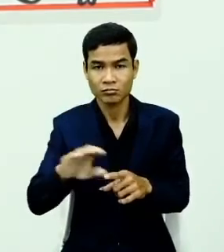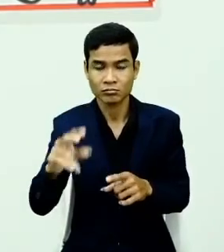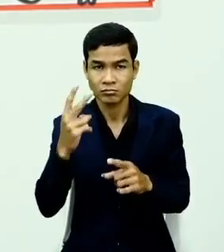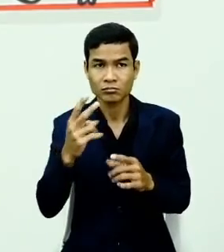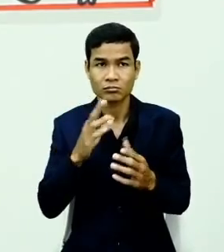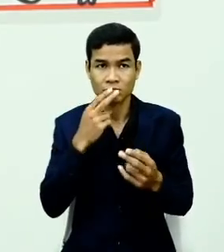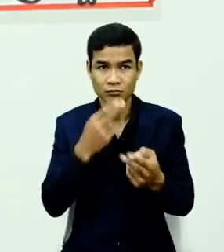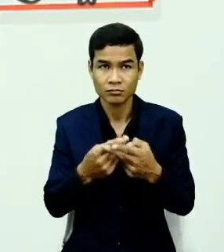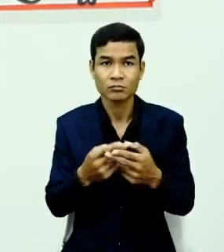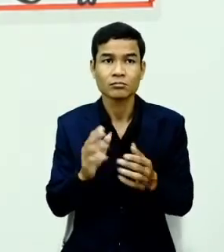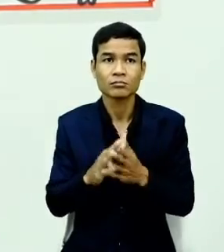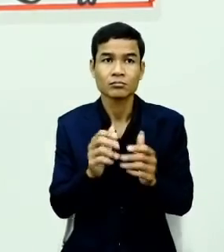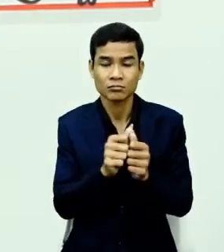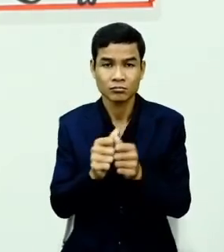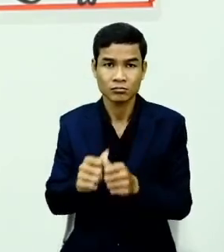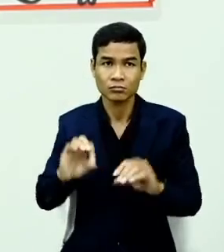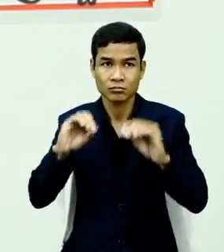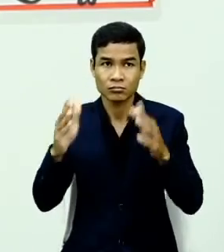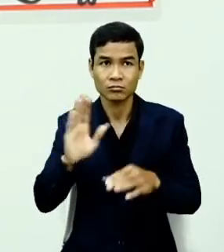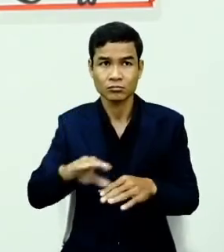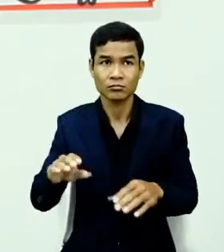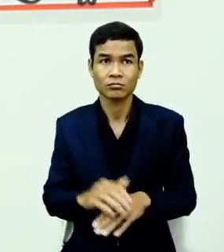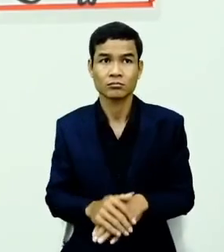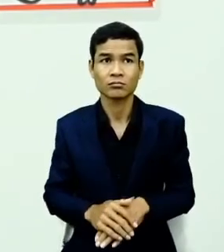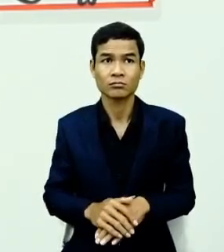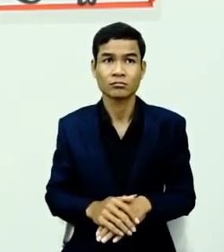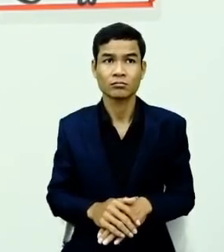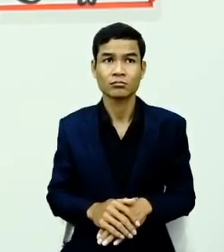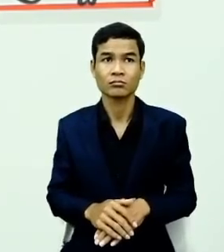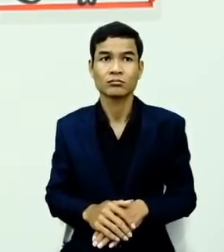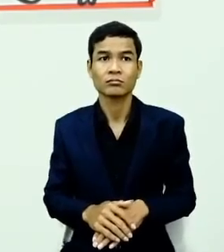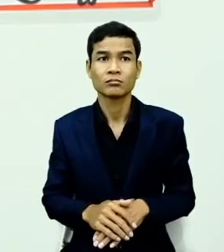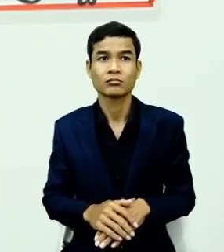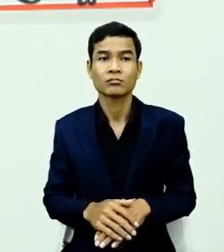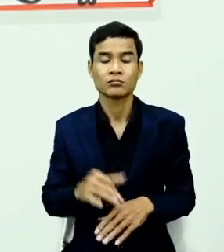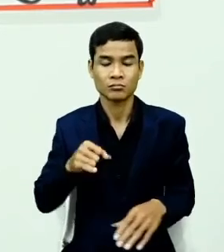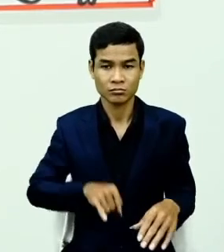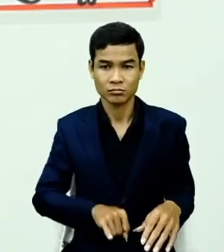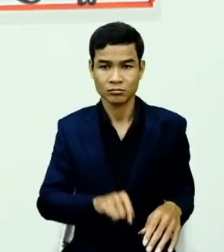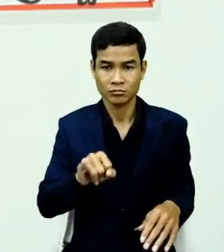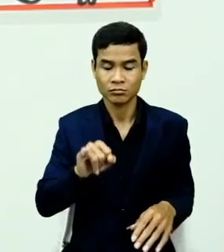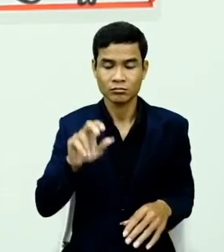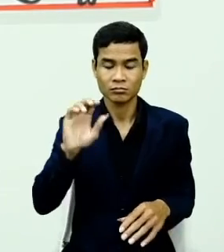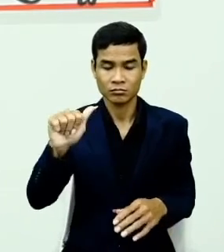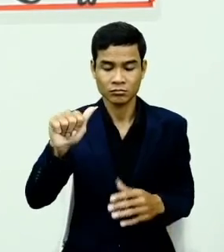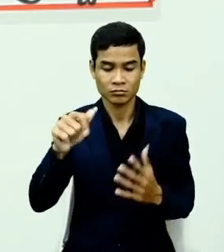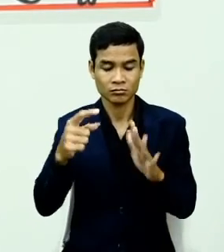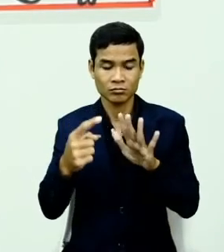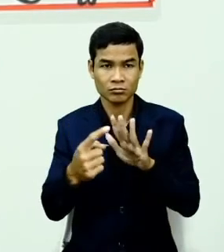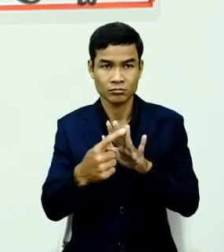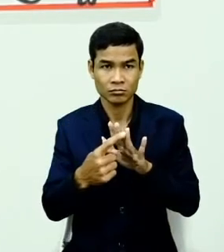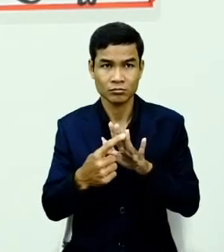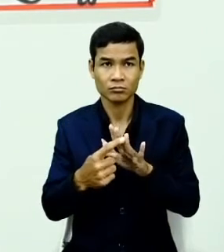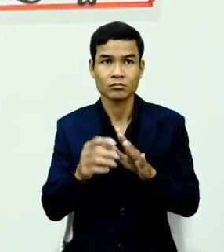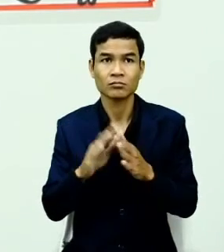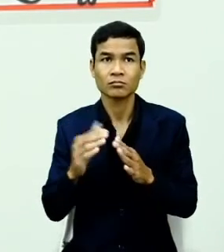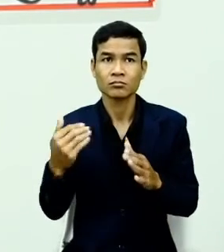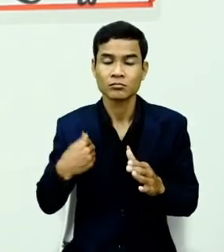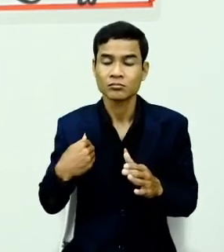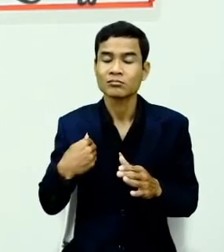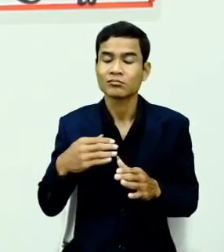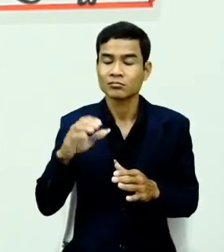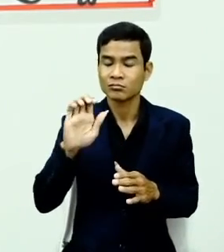រួមឆ្លើយនិងបំពេញរួមជាមួយអ្នកគ្រូណាចានេះគឺជារូបចៅញូតើគេមានចស្រអៅហើយនិងមានស្រអូ